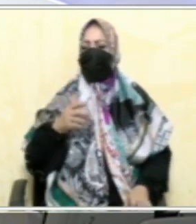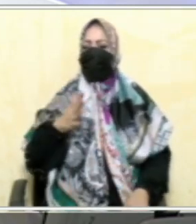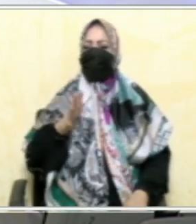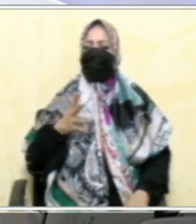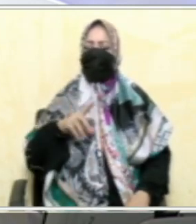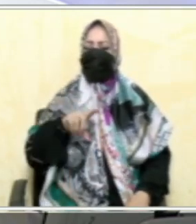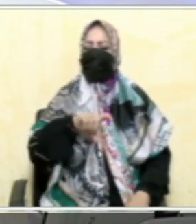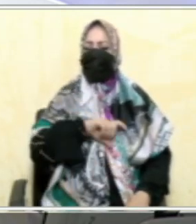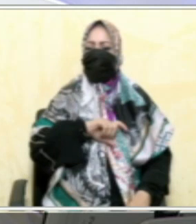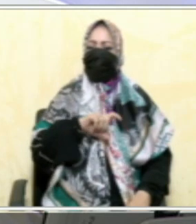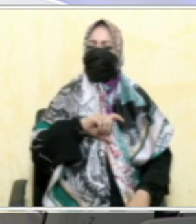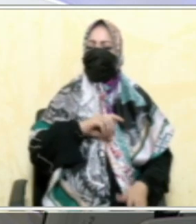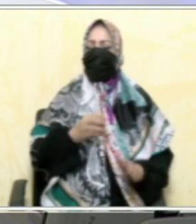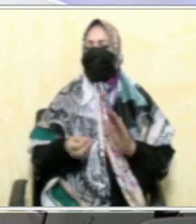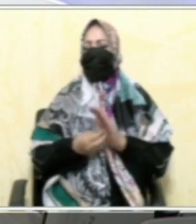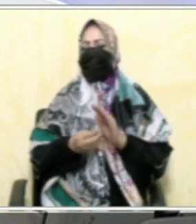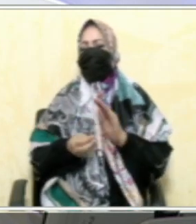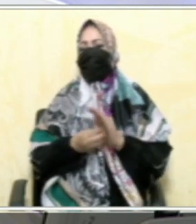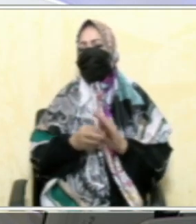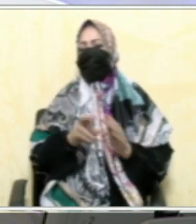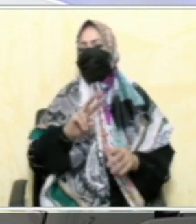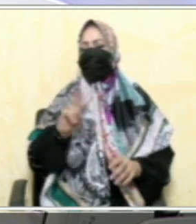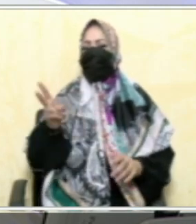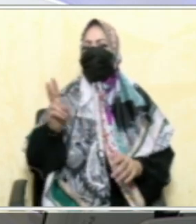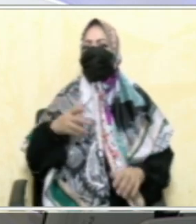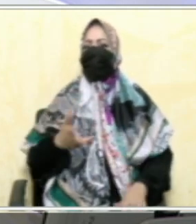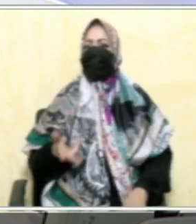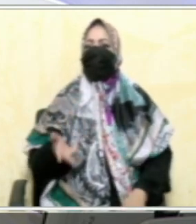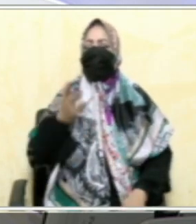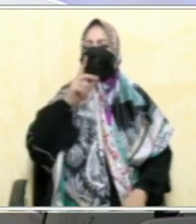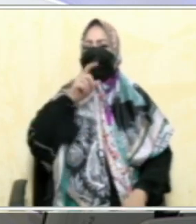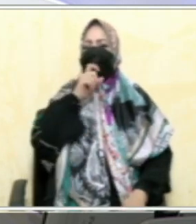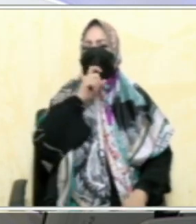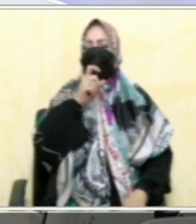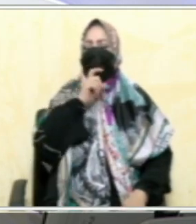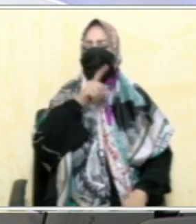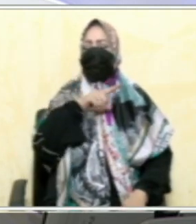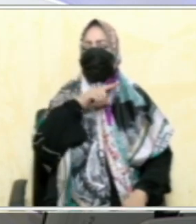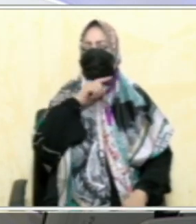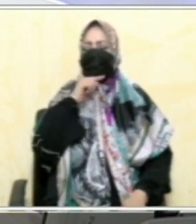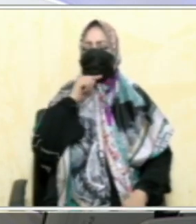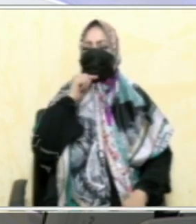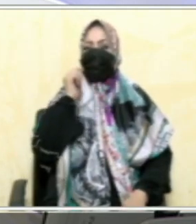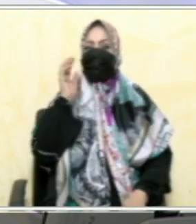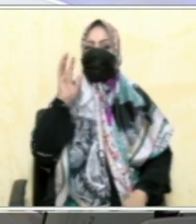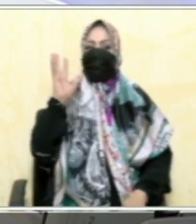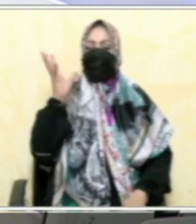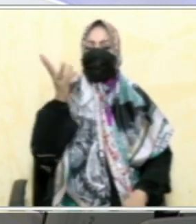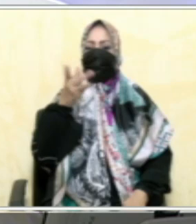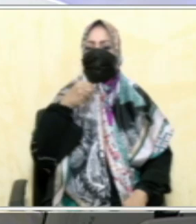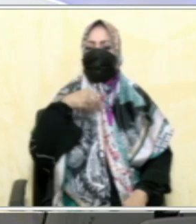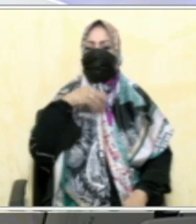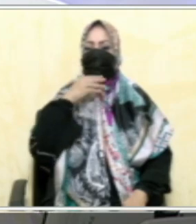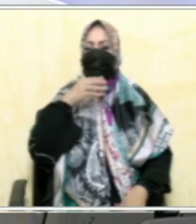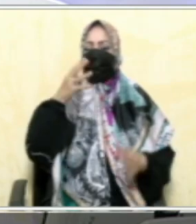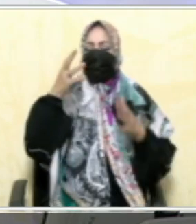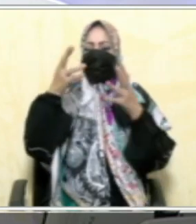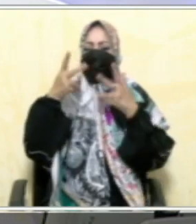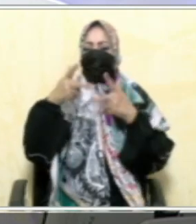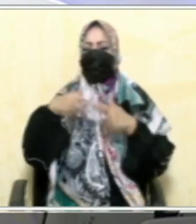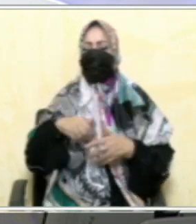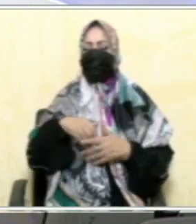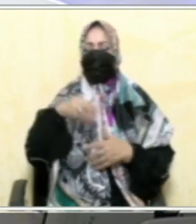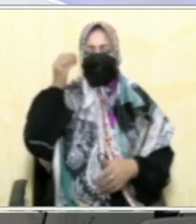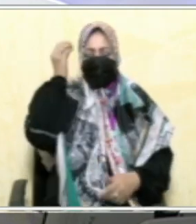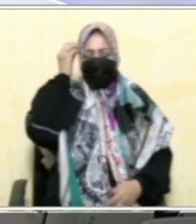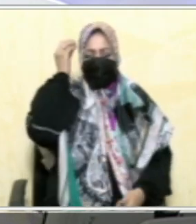إلمام بمخرجات أو بالمعلومات التي ينبغي أن يكون عليها الطالب الجامعي، فيعين هذا الطالب أو